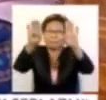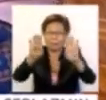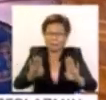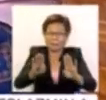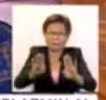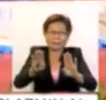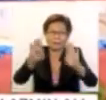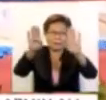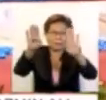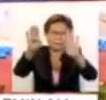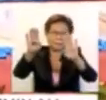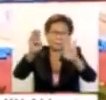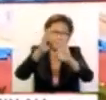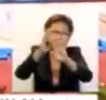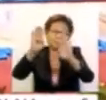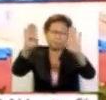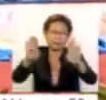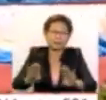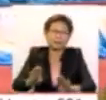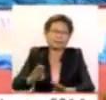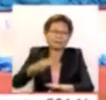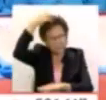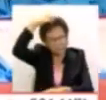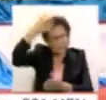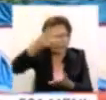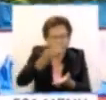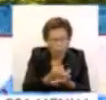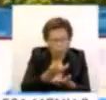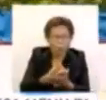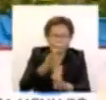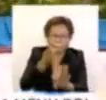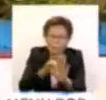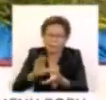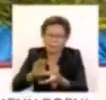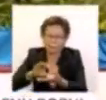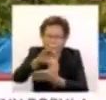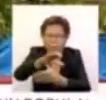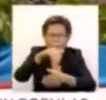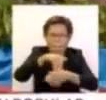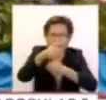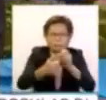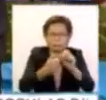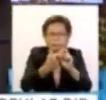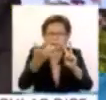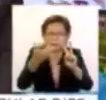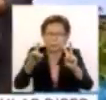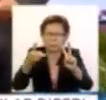bersempena Persidangan Peneraju Profesional Kewangan, Perbankan dan Pelaburan 2018.